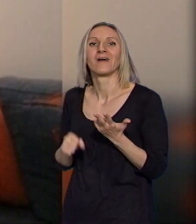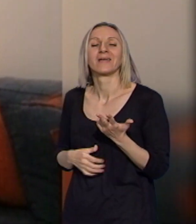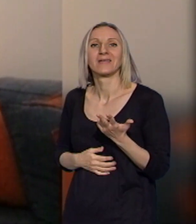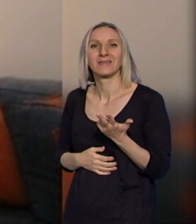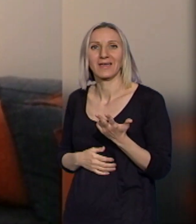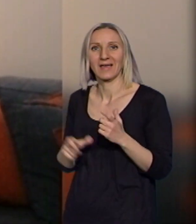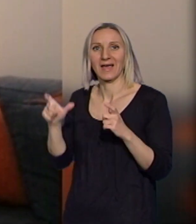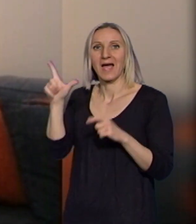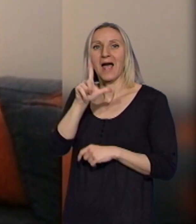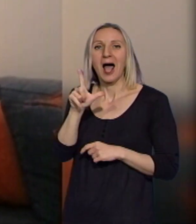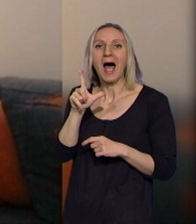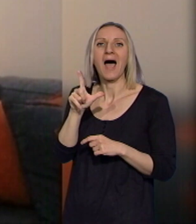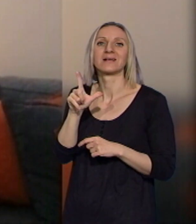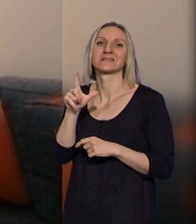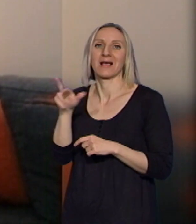Laza, Staša i Maša.